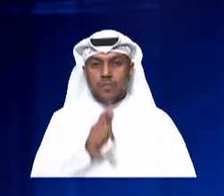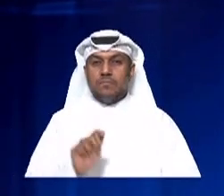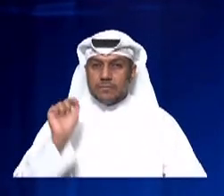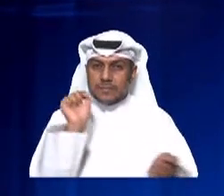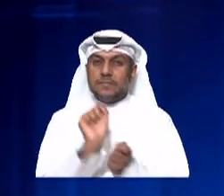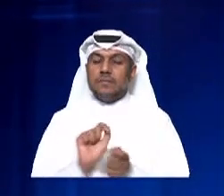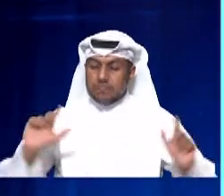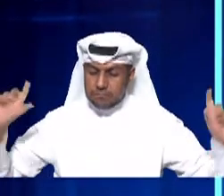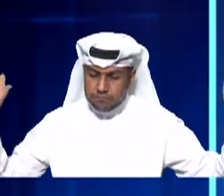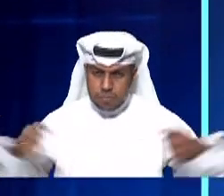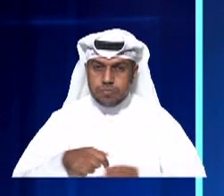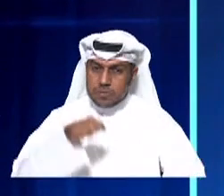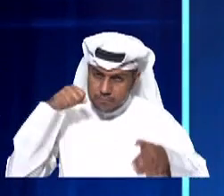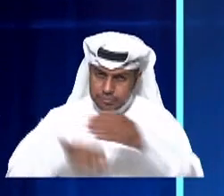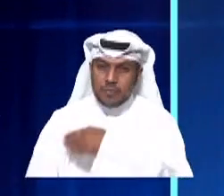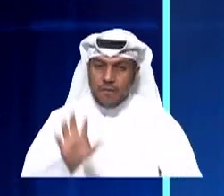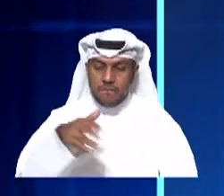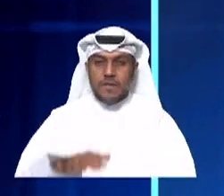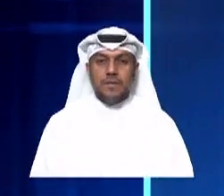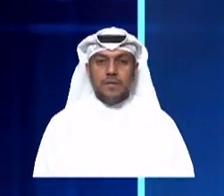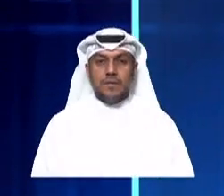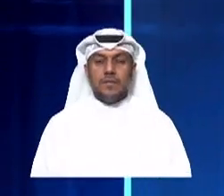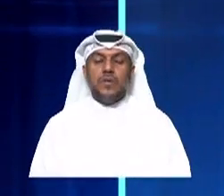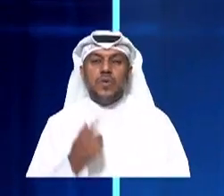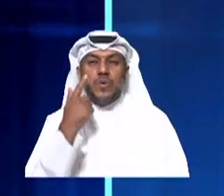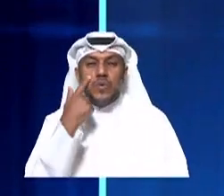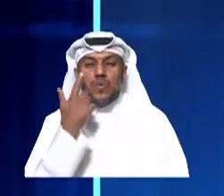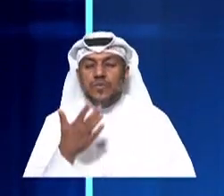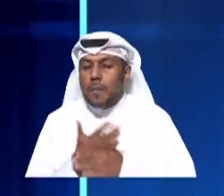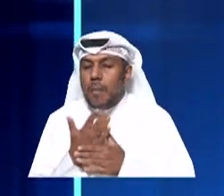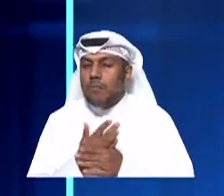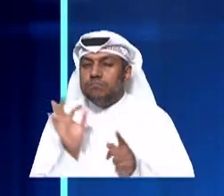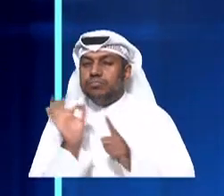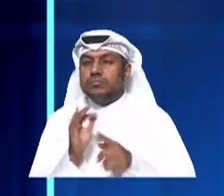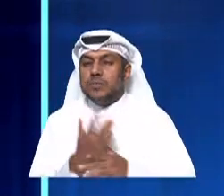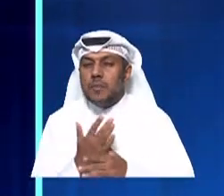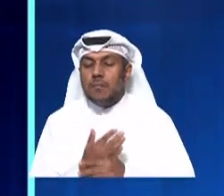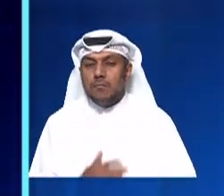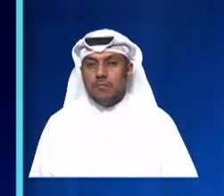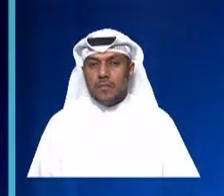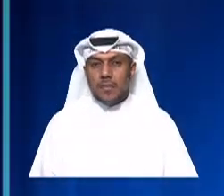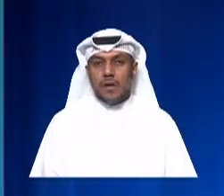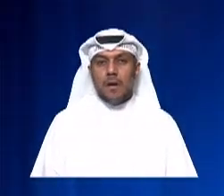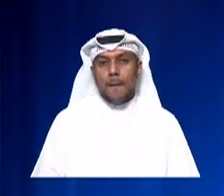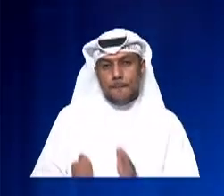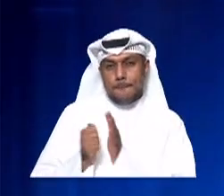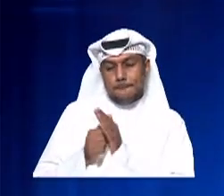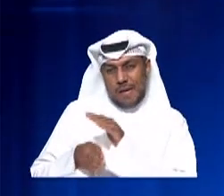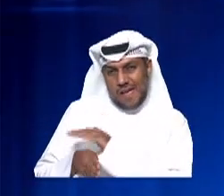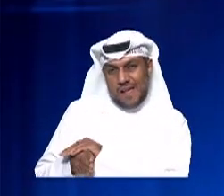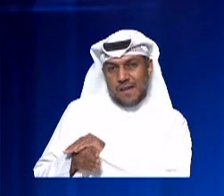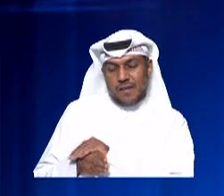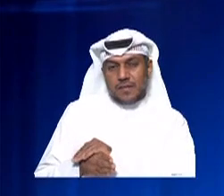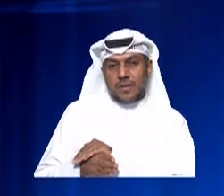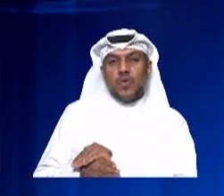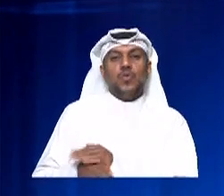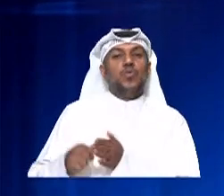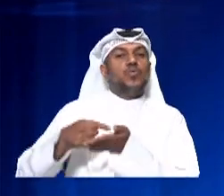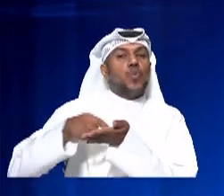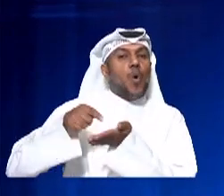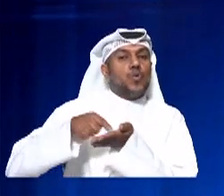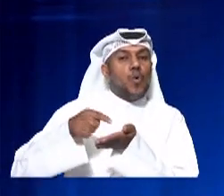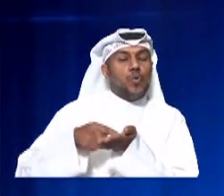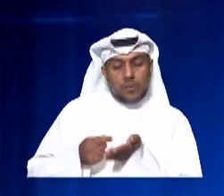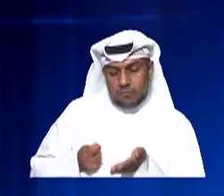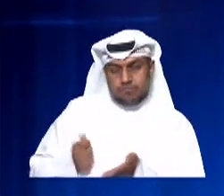من الأشخاص متلبسين بعملية شراء الأصوات الانتخابية في منزل يدار لشراء الأصوات المخالفة